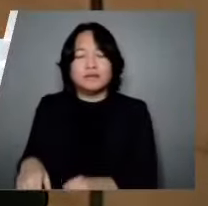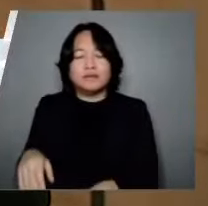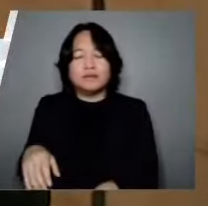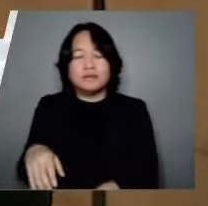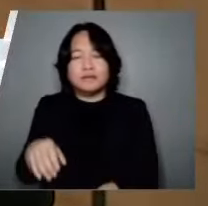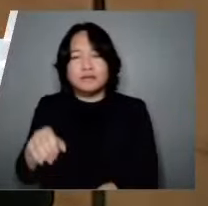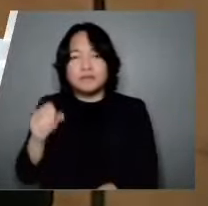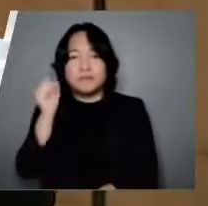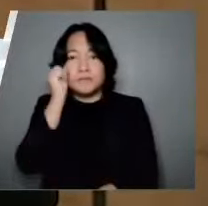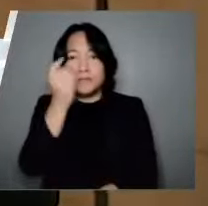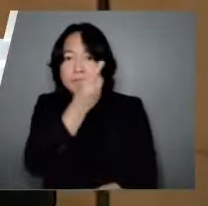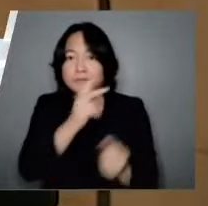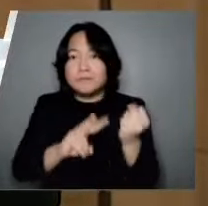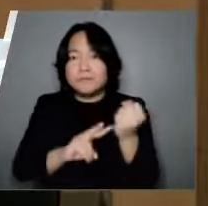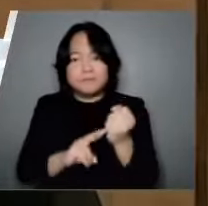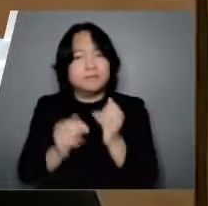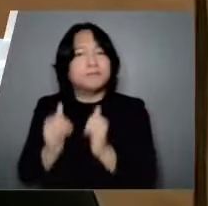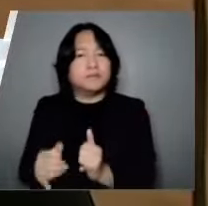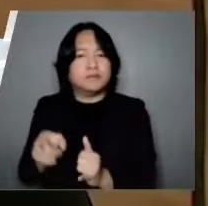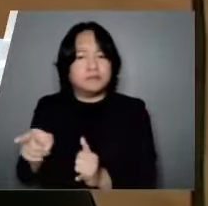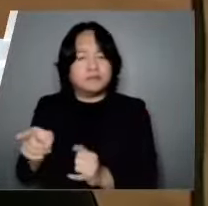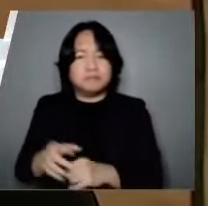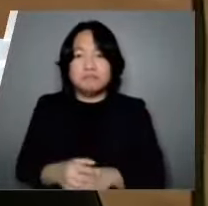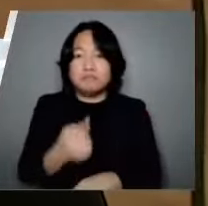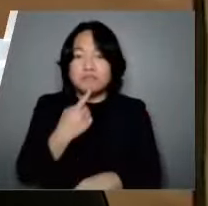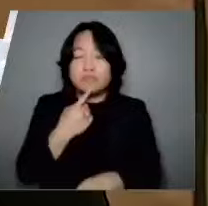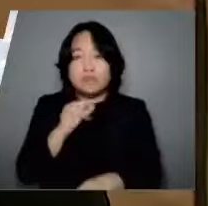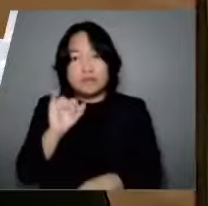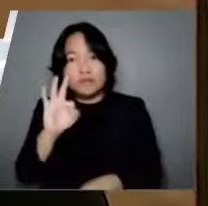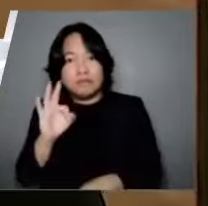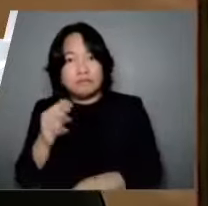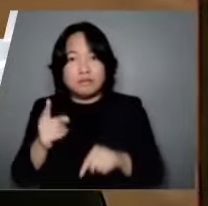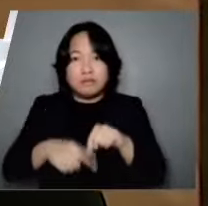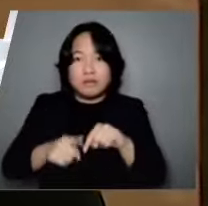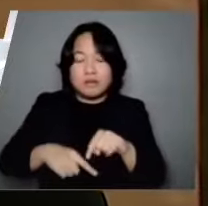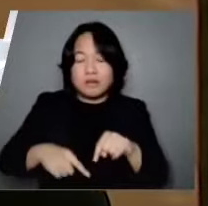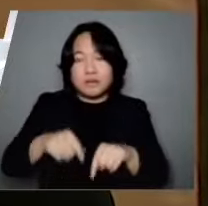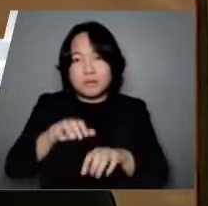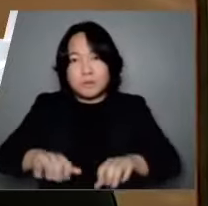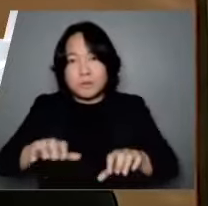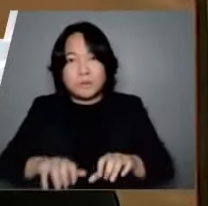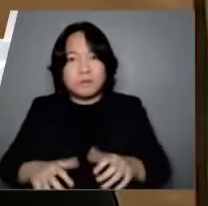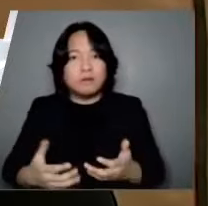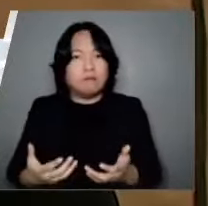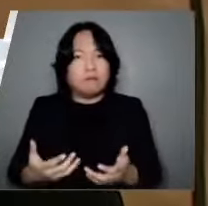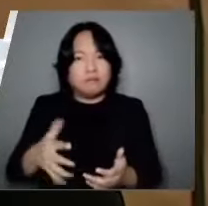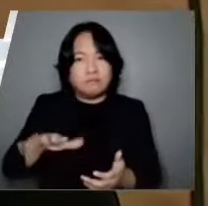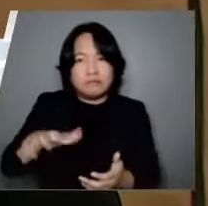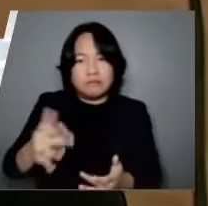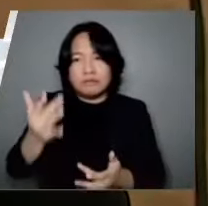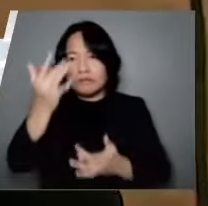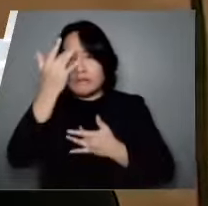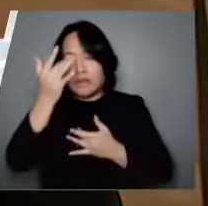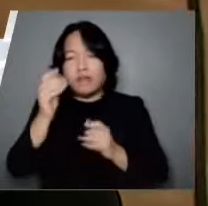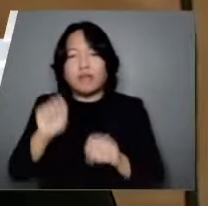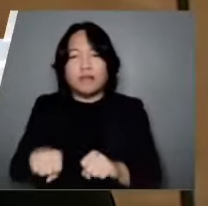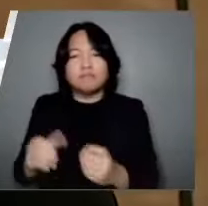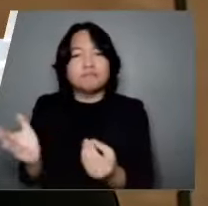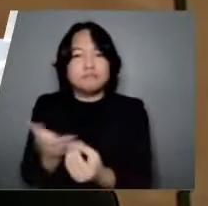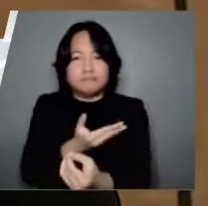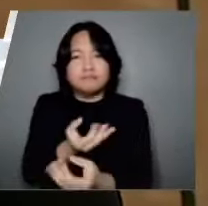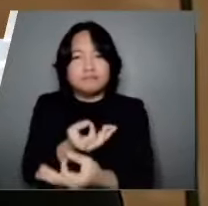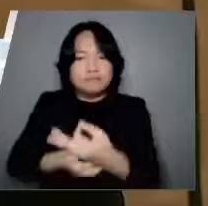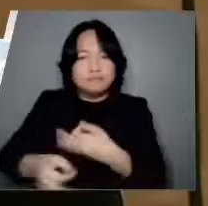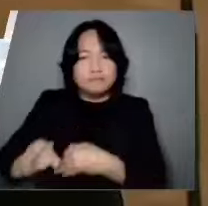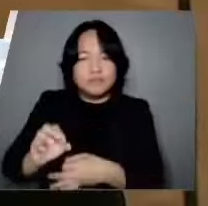will be replaced pag hindi nila ginagawa yung trabaho nila. Hindi na kaya, nagkasakit, sabihin mo na, di papalitan ka namin. O hindi talaga